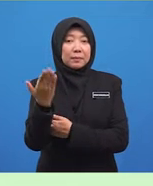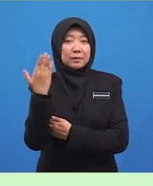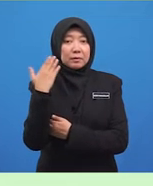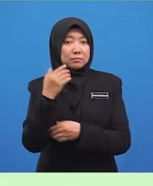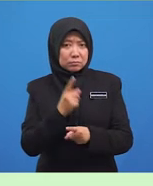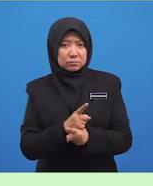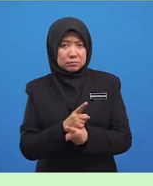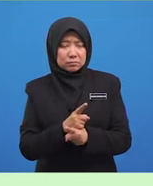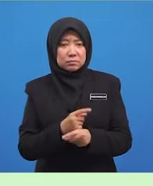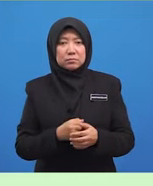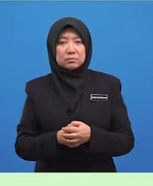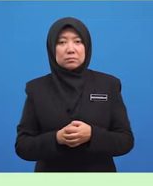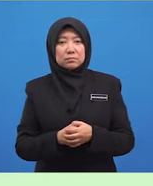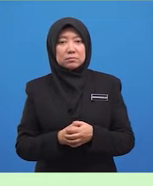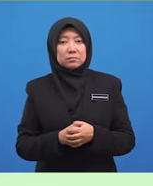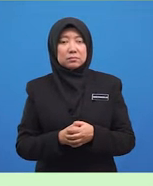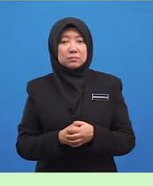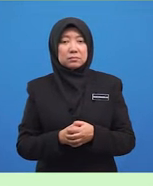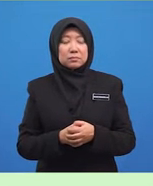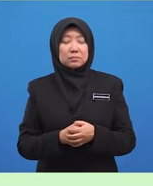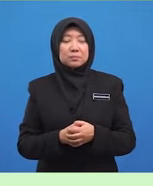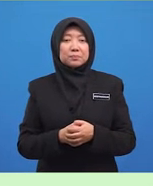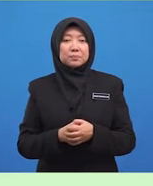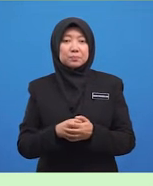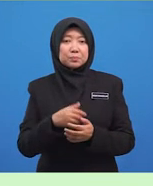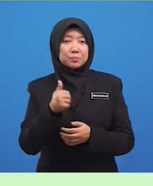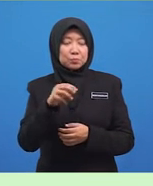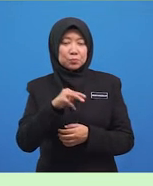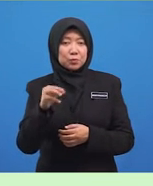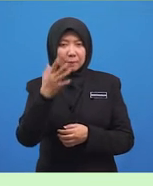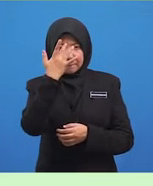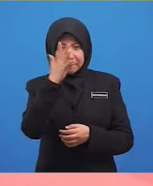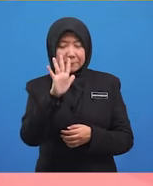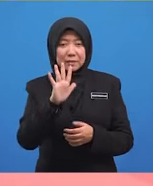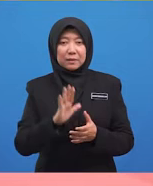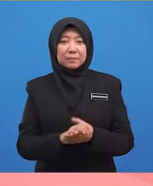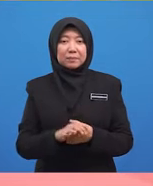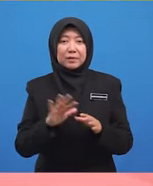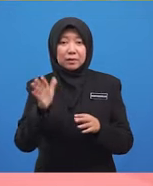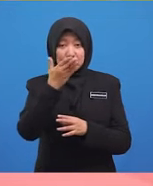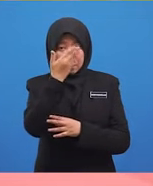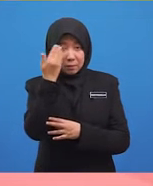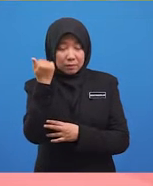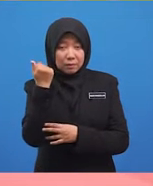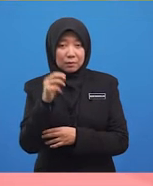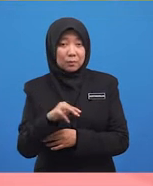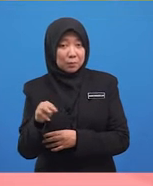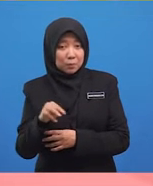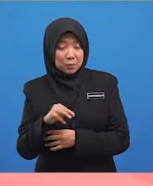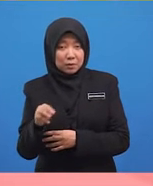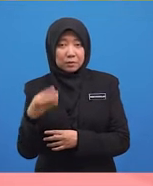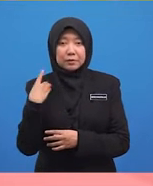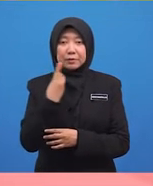kamu tepat? Bagus. Kamu memang murid yang bijak. Jangan lupa ya,